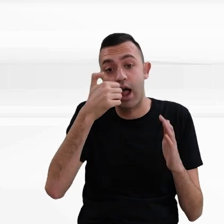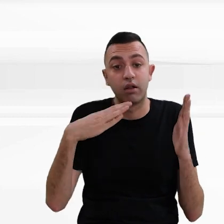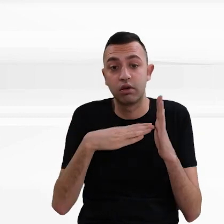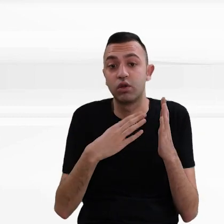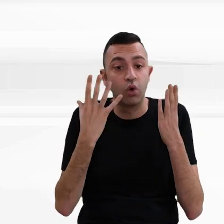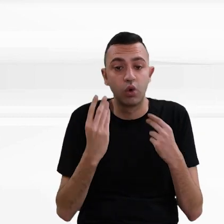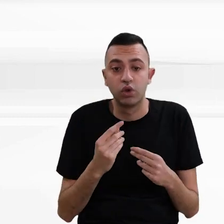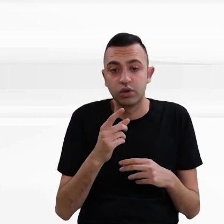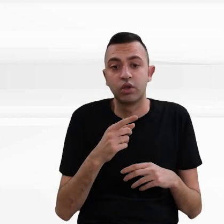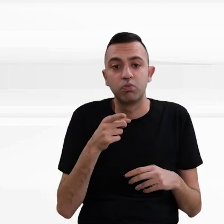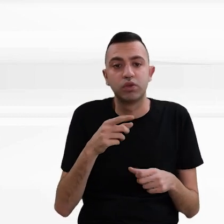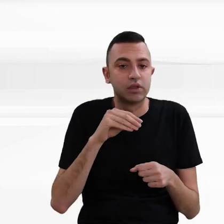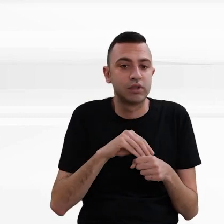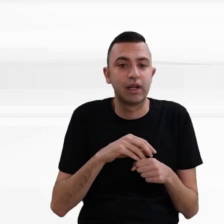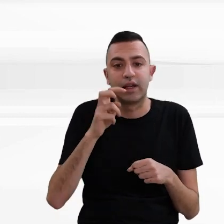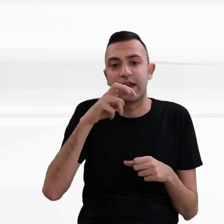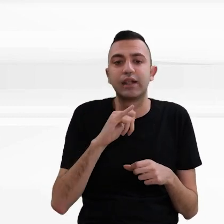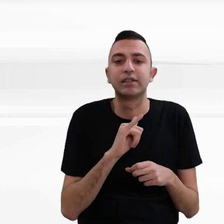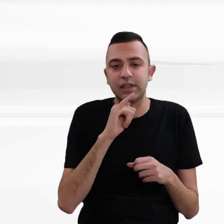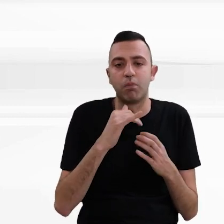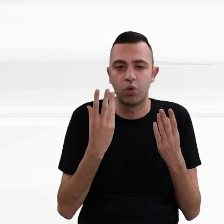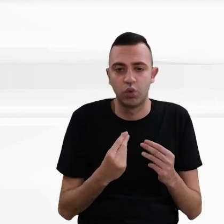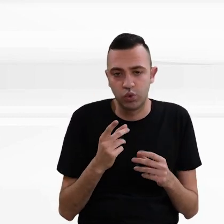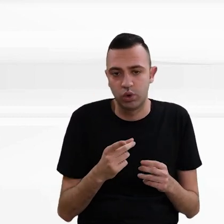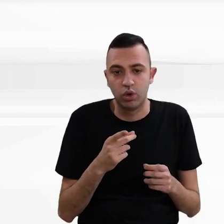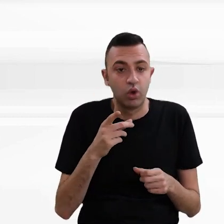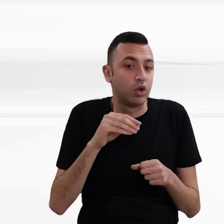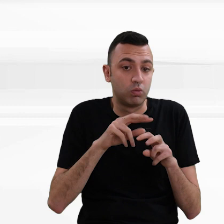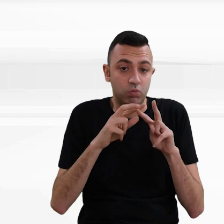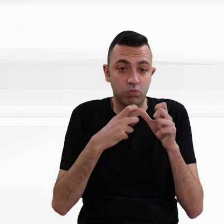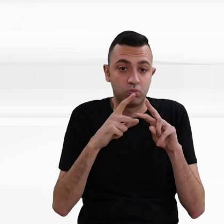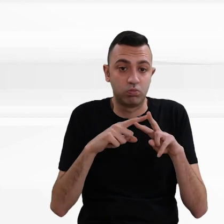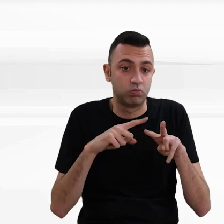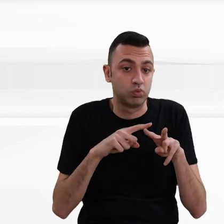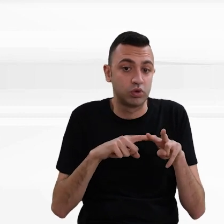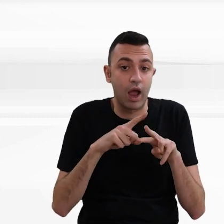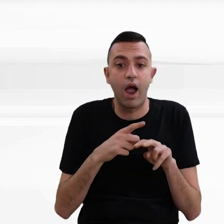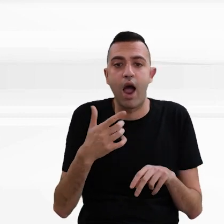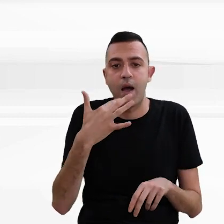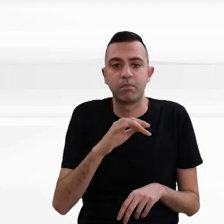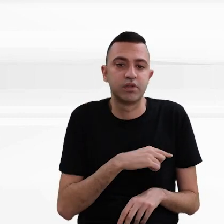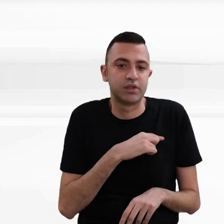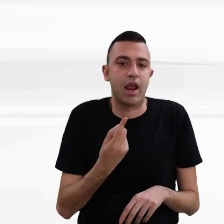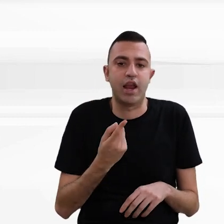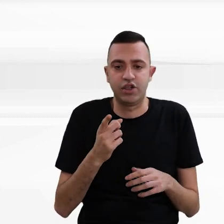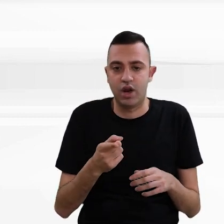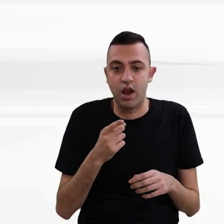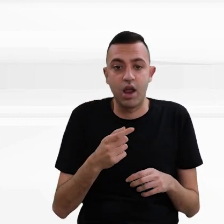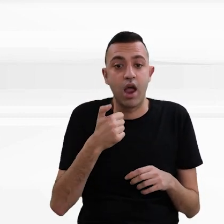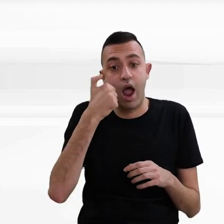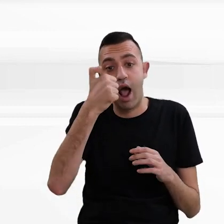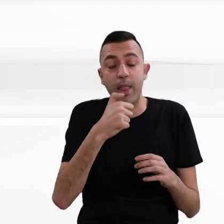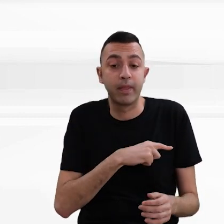bölerse Burası da 8 gram düşer sevgili öğrenciler musakka 60 dereceymiş Merkezi açısının ölçüsü